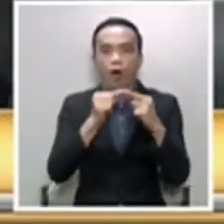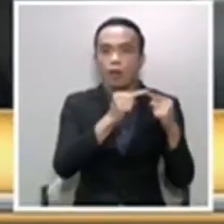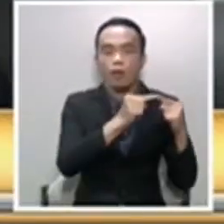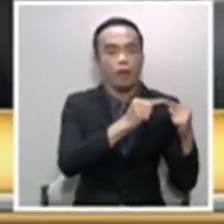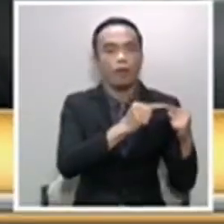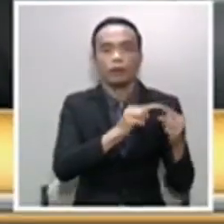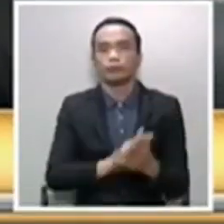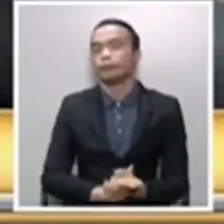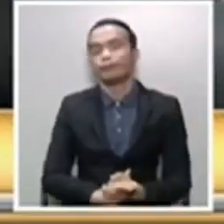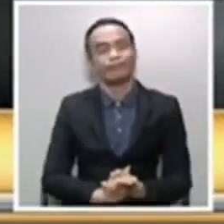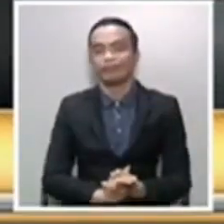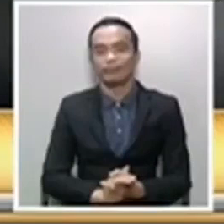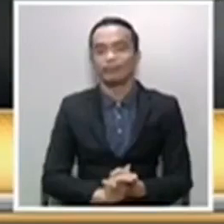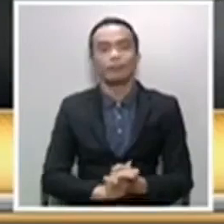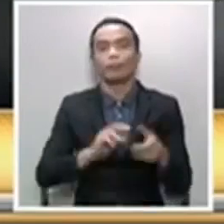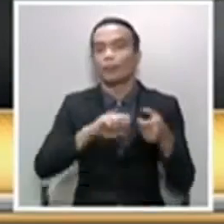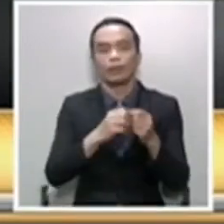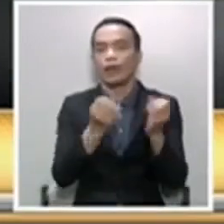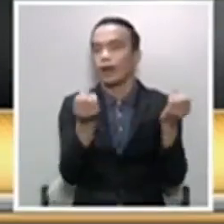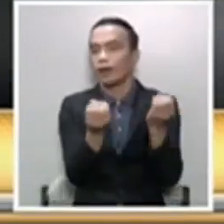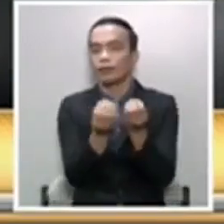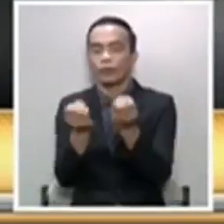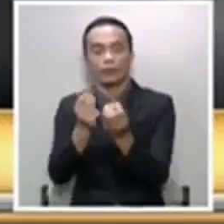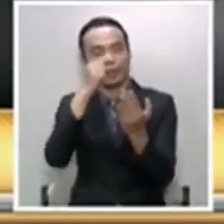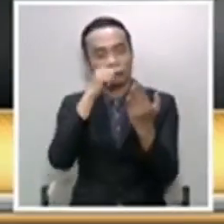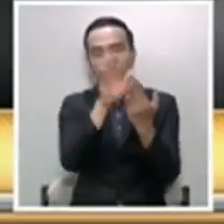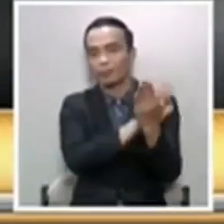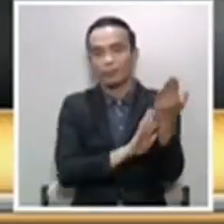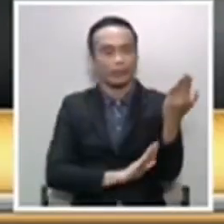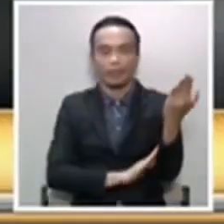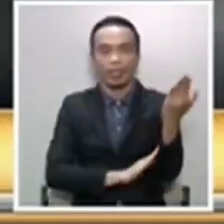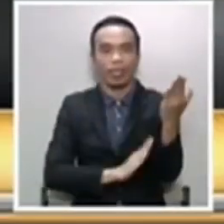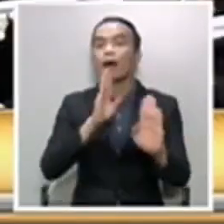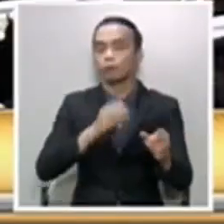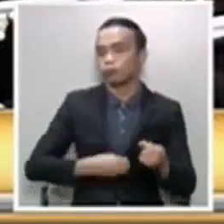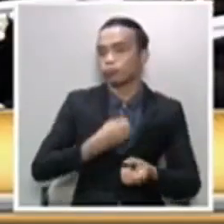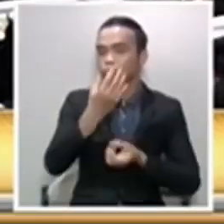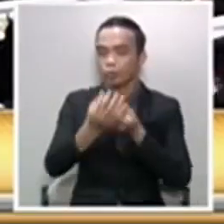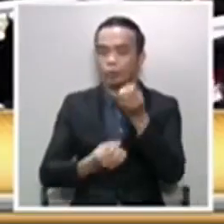นำพาสังคมที่กำลังวิกฤตของประเทศให้อยู่รอดได้อย่างไร